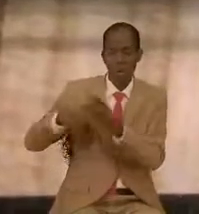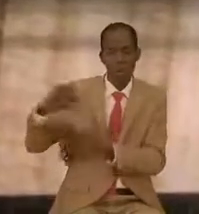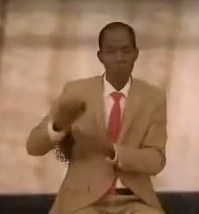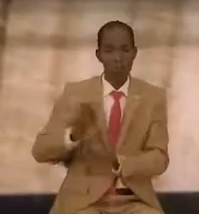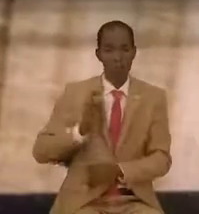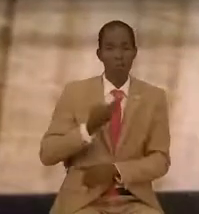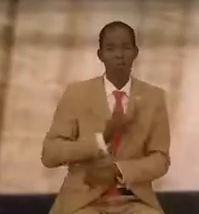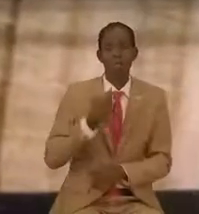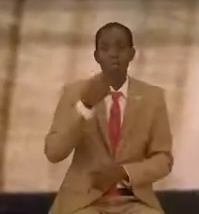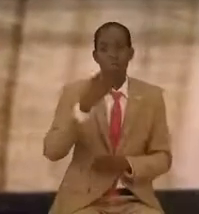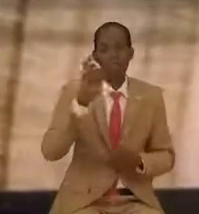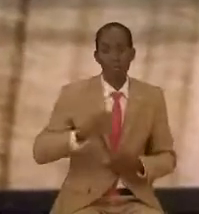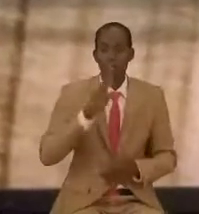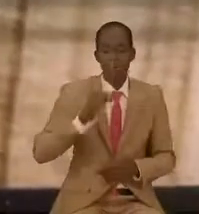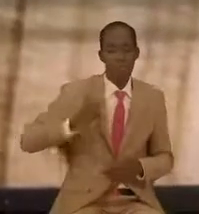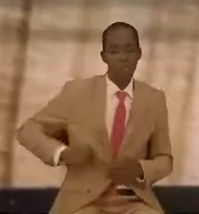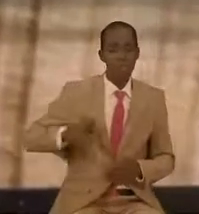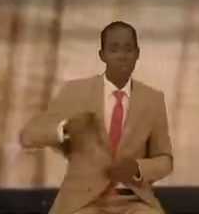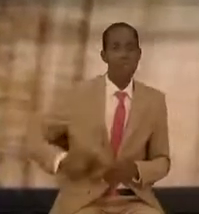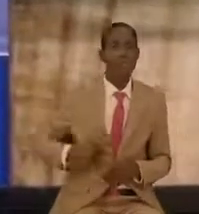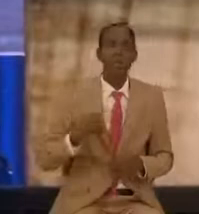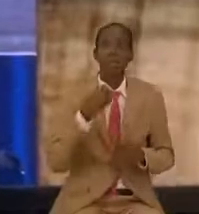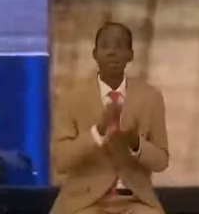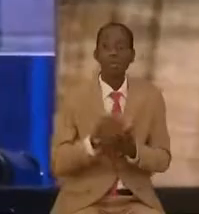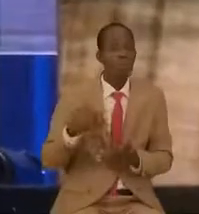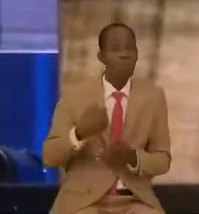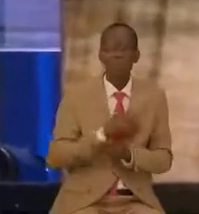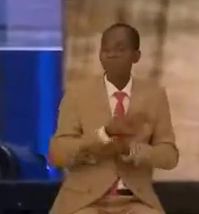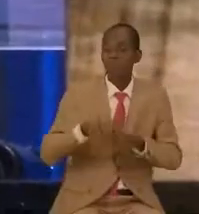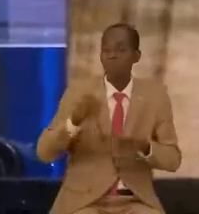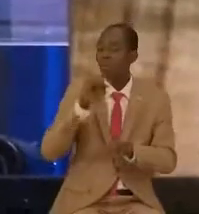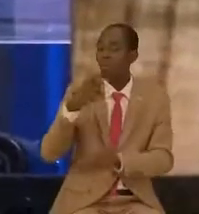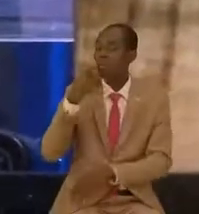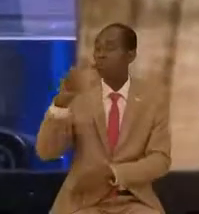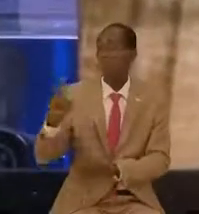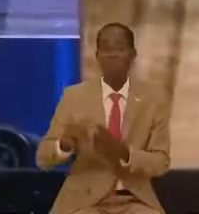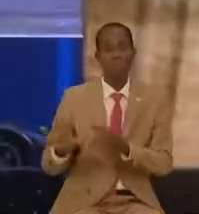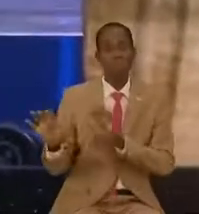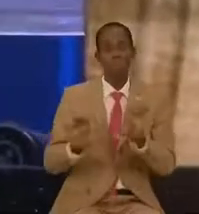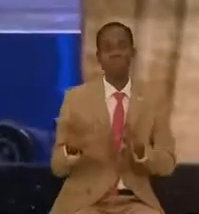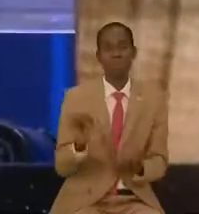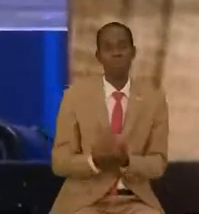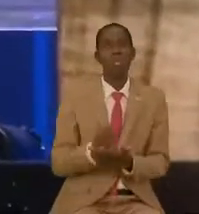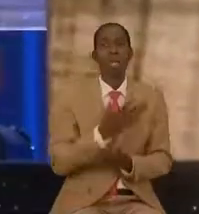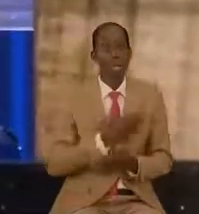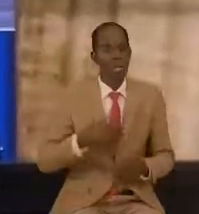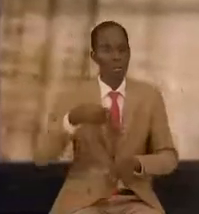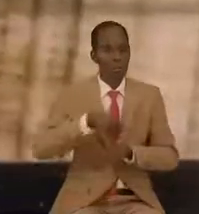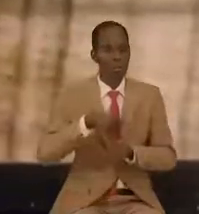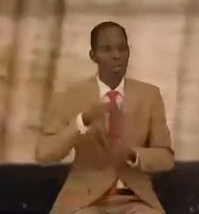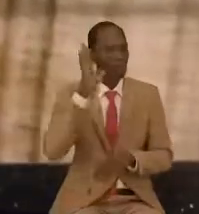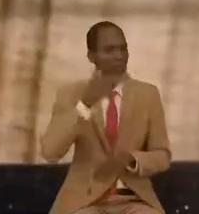nous et qui vous disent d'être circoncis, que nous ne leur avons pas chargé de faire